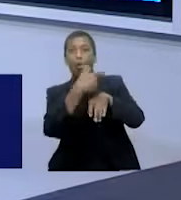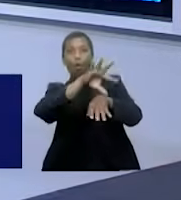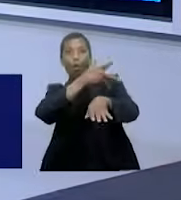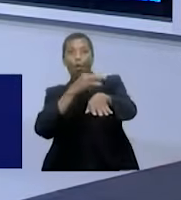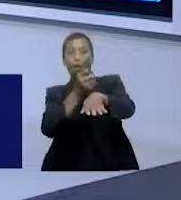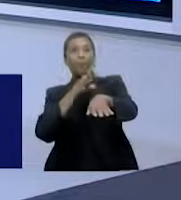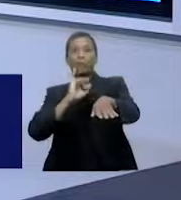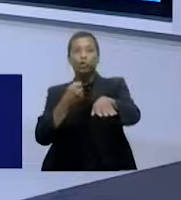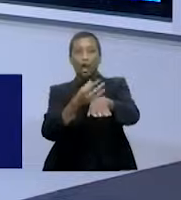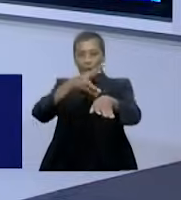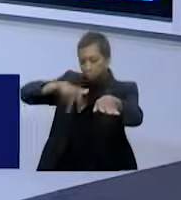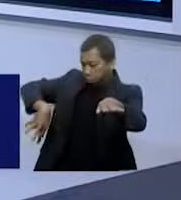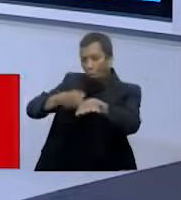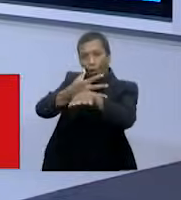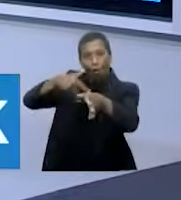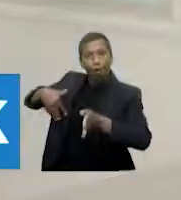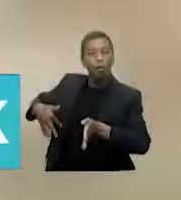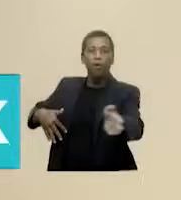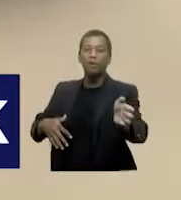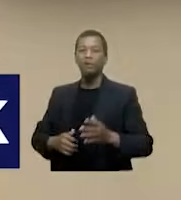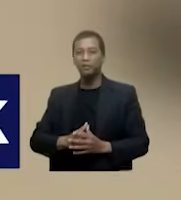ratusan juta ke jalan.